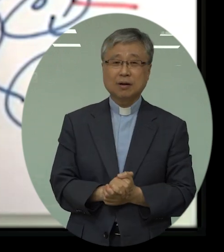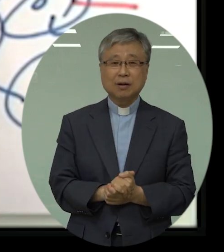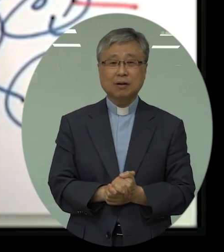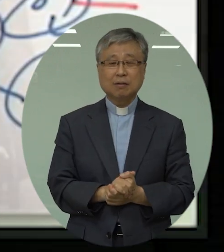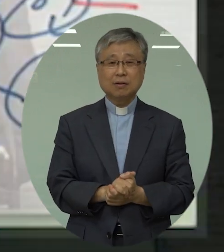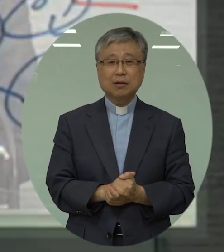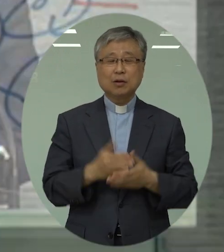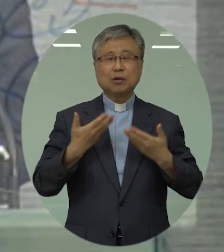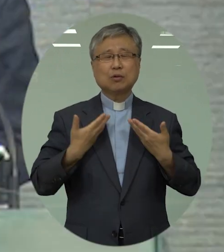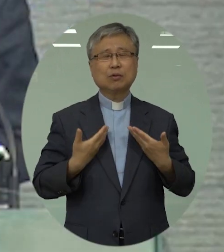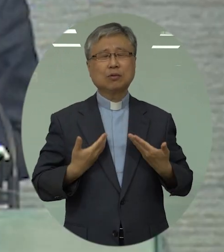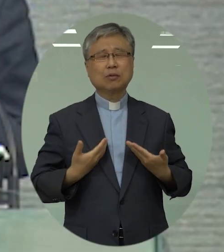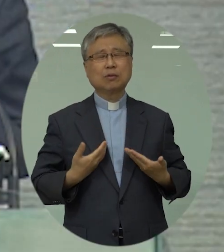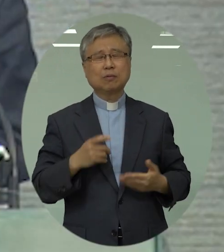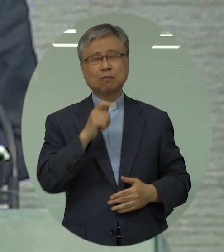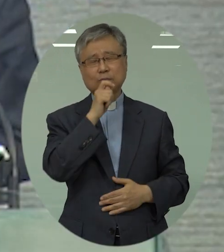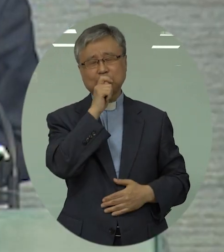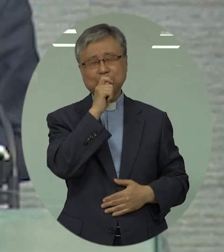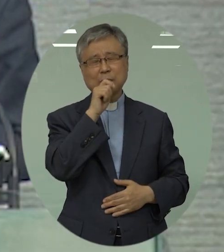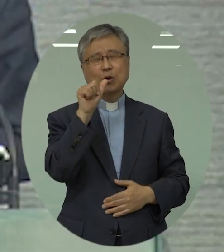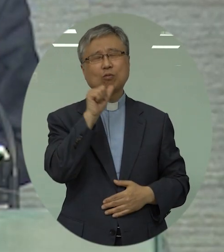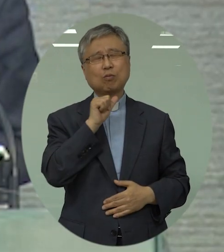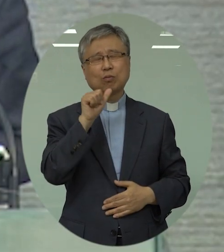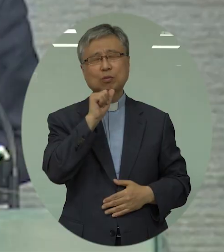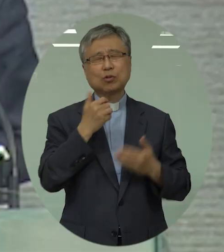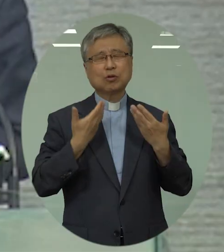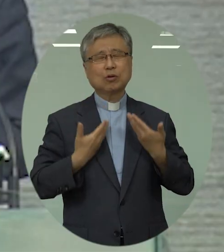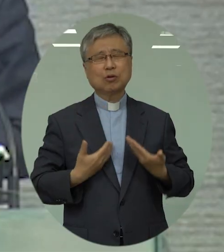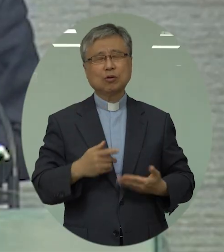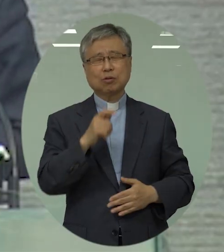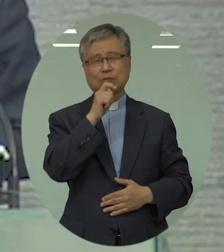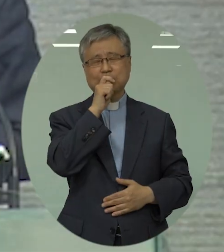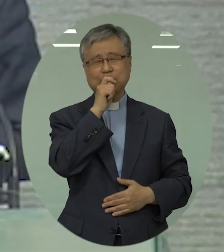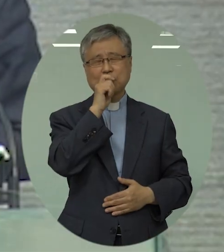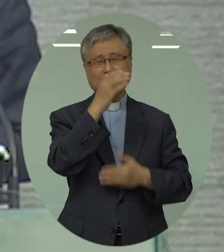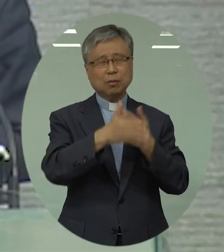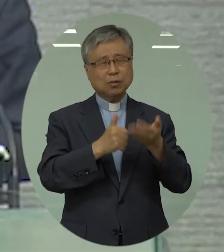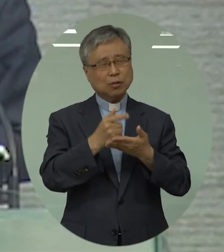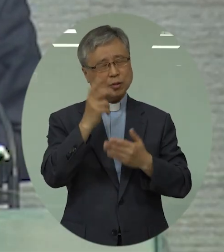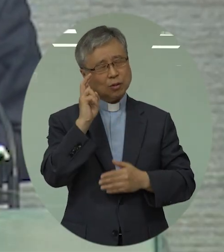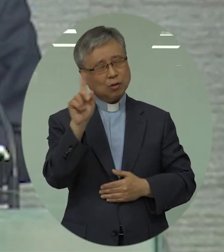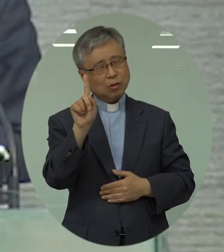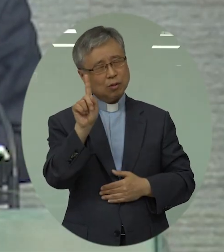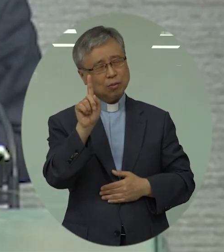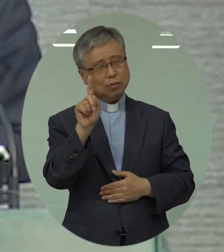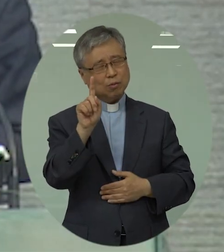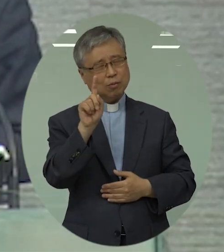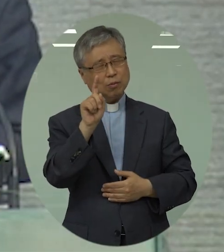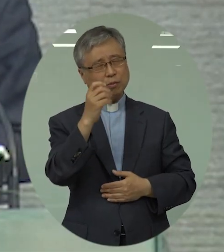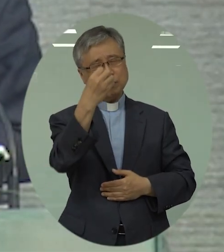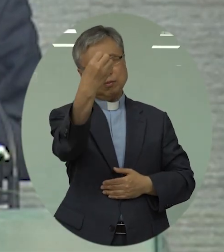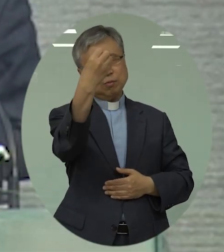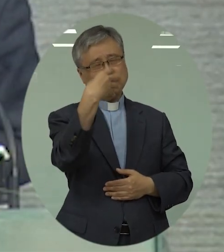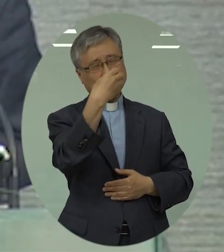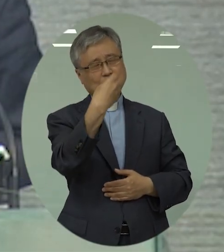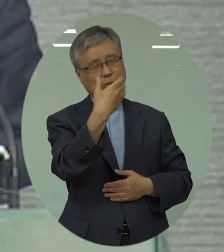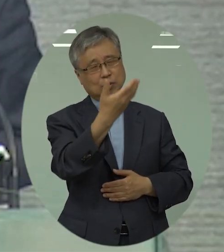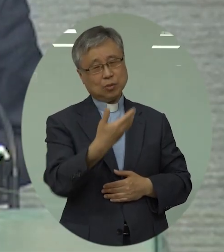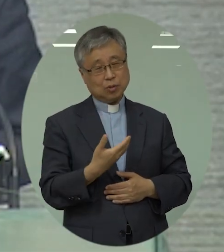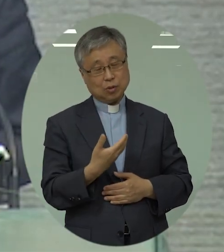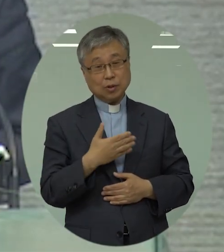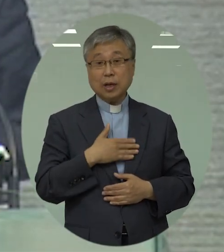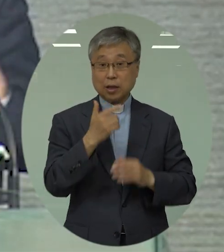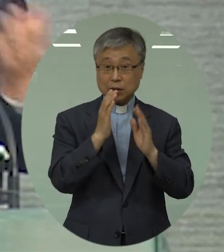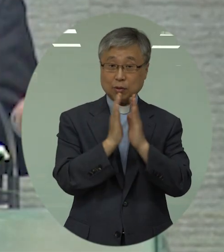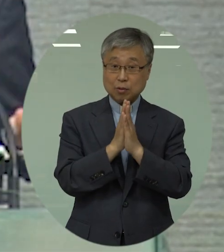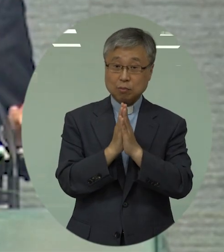한 조용히 침묵하면서 단 5분이라도 조용히 침묵하면서 하나님이 혹시 오늘 나에게 어떤 것을 말씀하시든지 내가 기도한 것들에